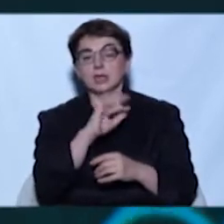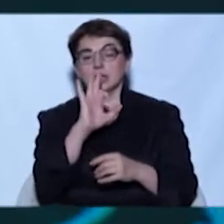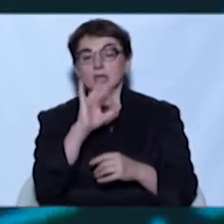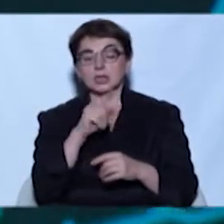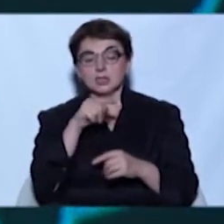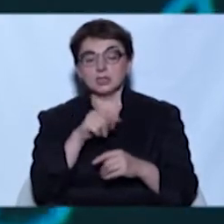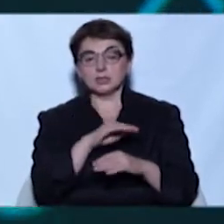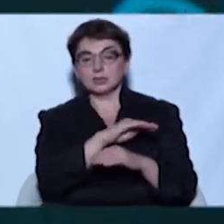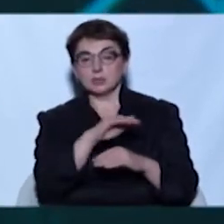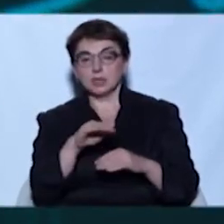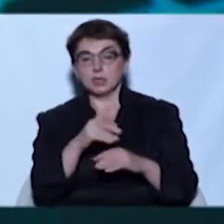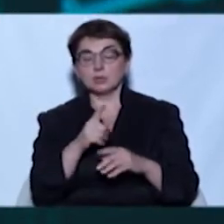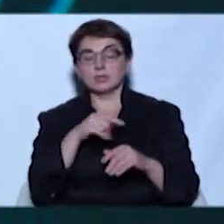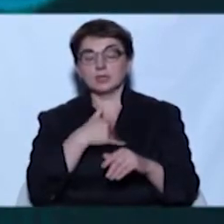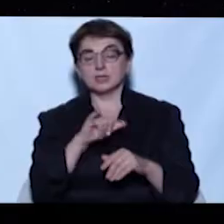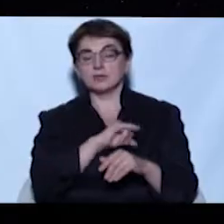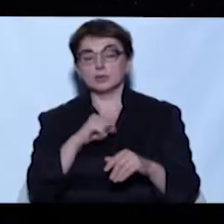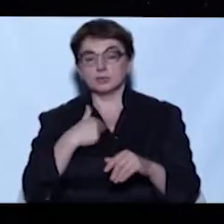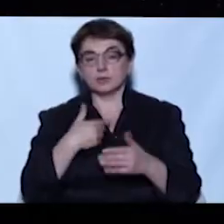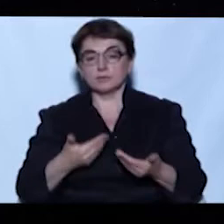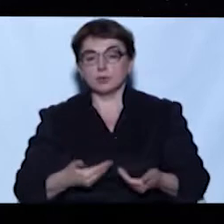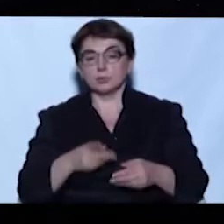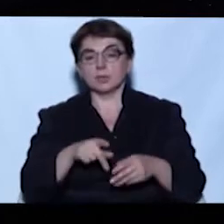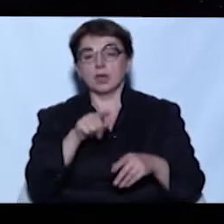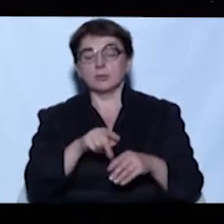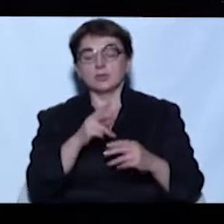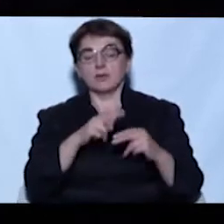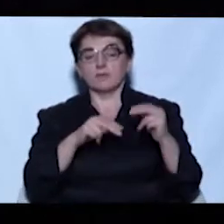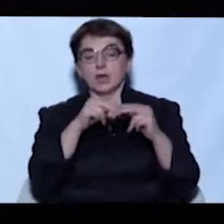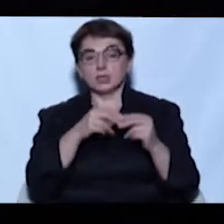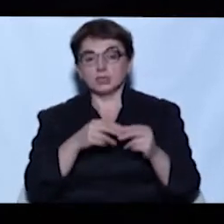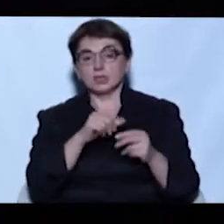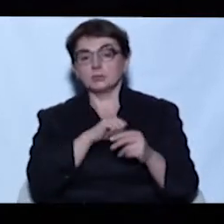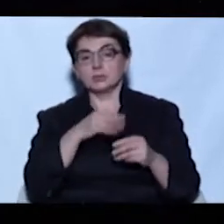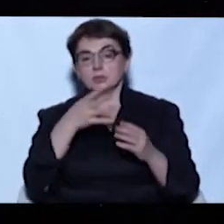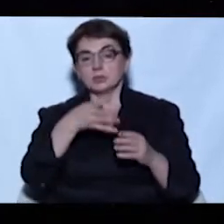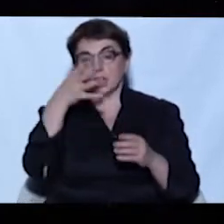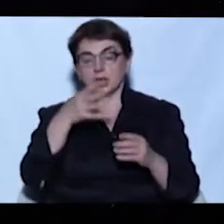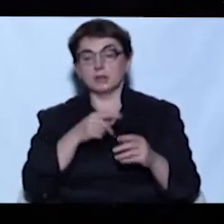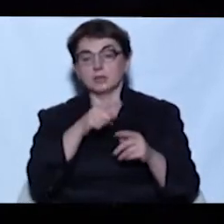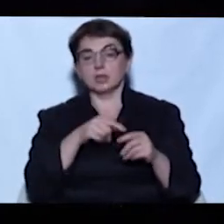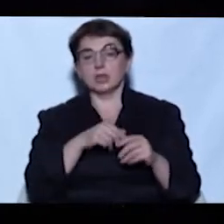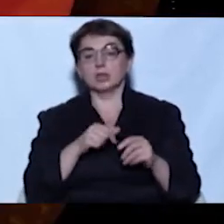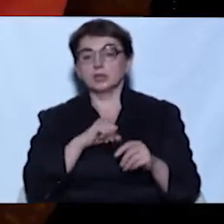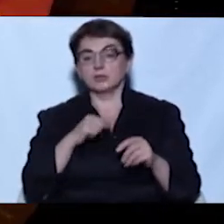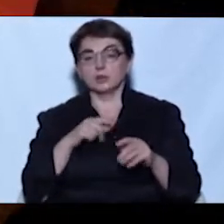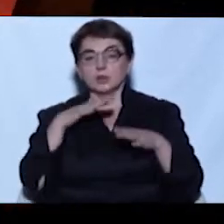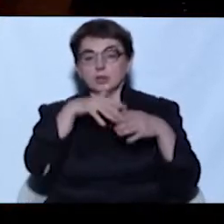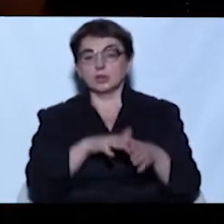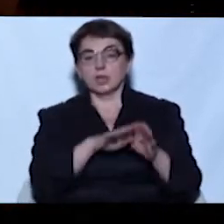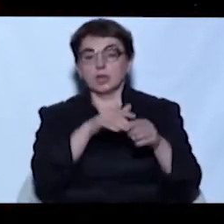ფენაა, რომელზეც ჩვენ ცხოვრობთ, ვაშენებთ სახლებს, დაცურავს გემები ოკეანეებში და